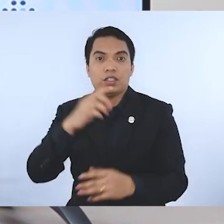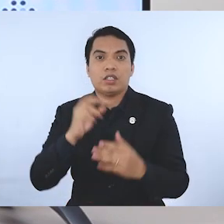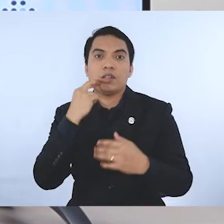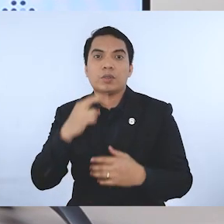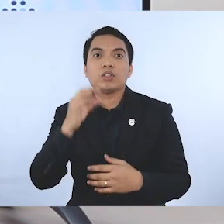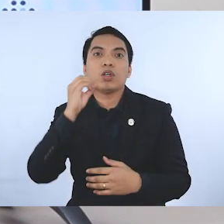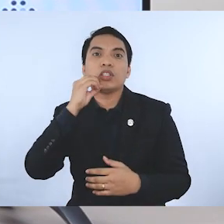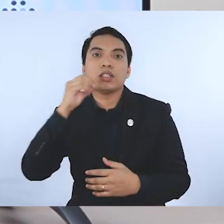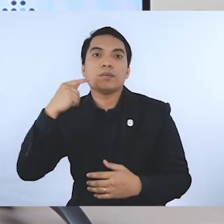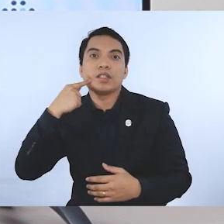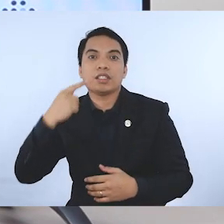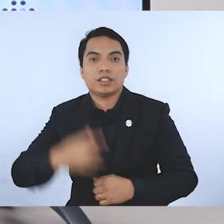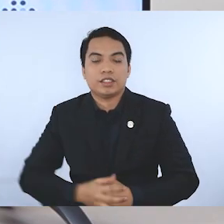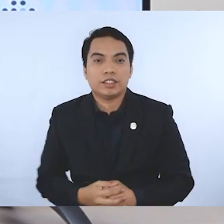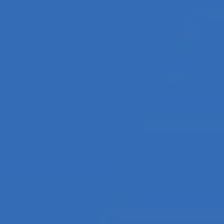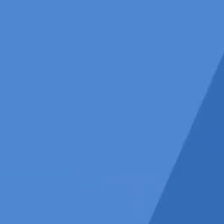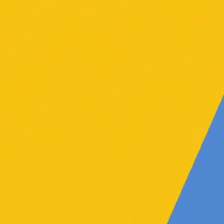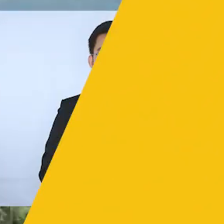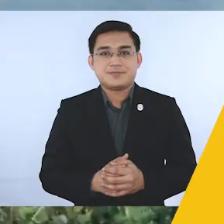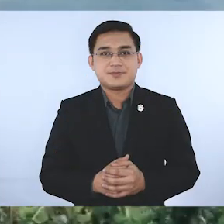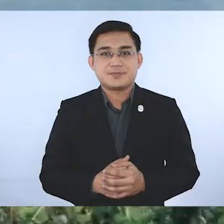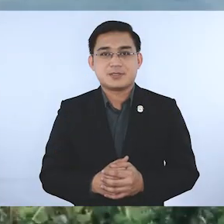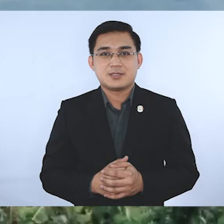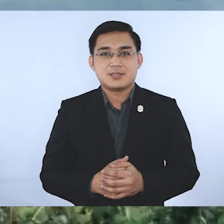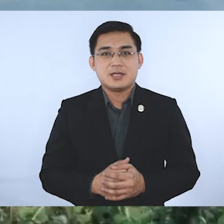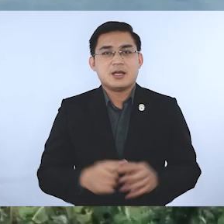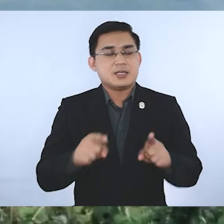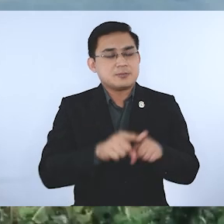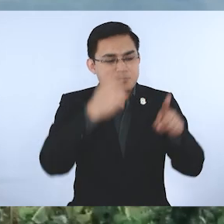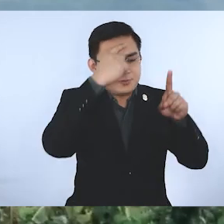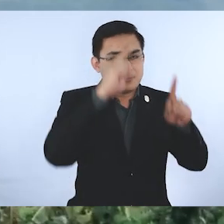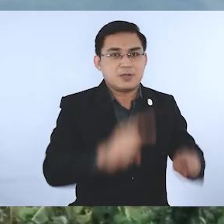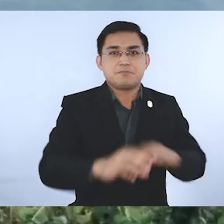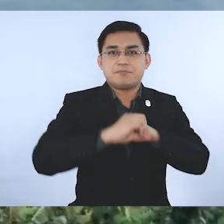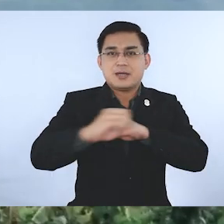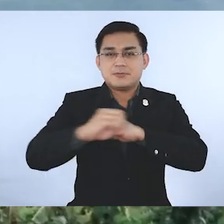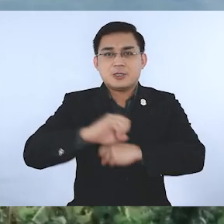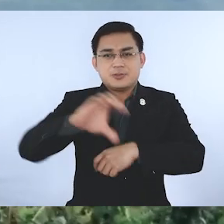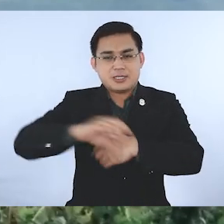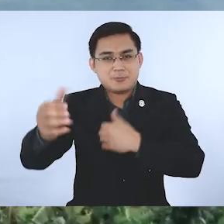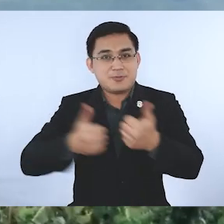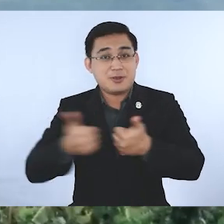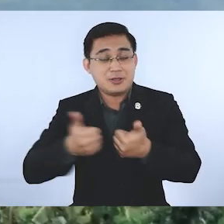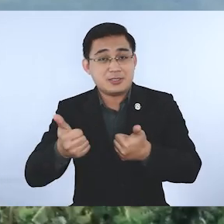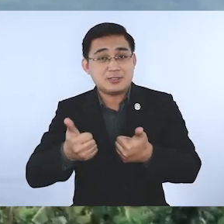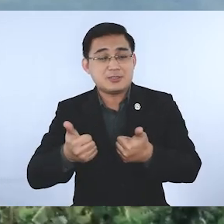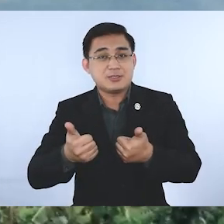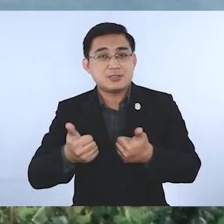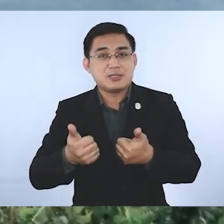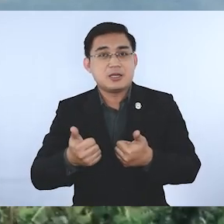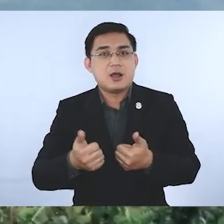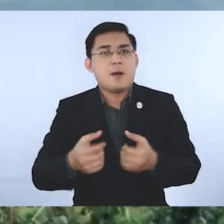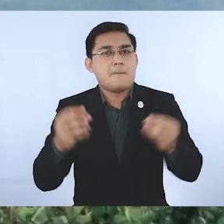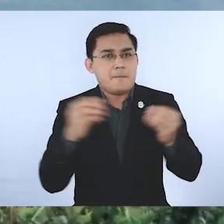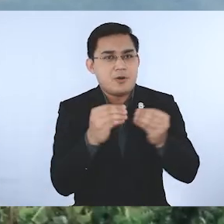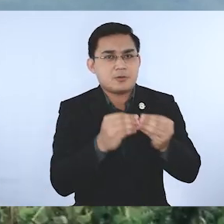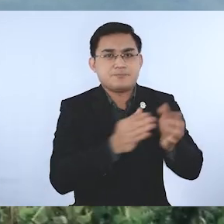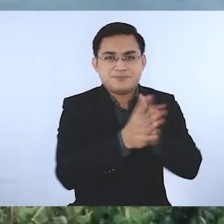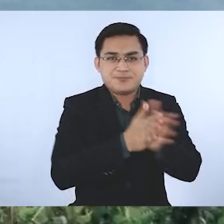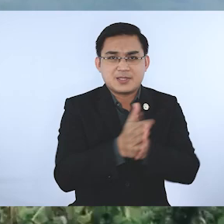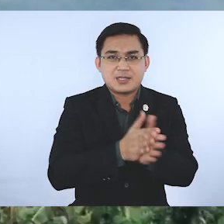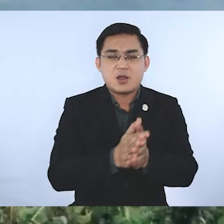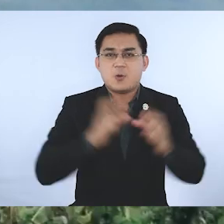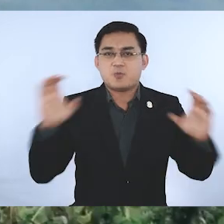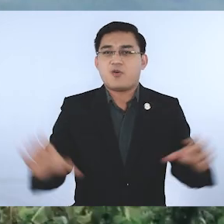na Odiki Parahilyaga. Bilang pagtugon sa panawagan ng pamamahala ng Iglesia ni Cristo na lalong paipingin